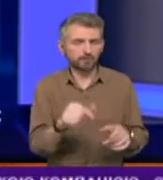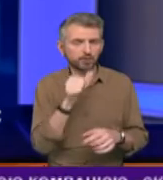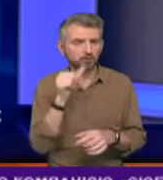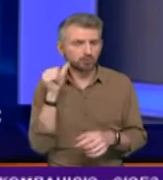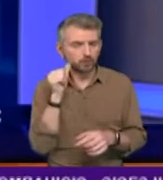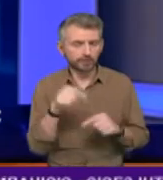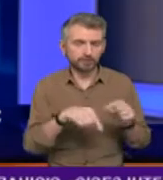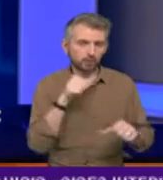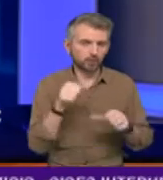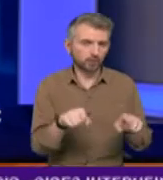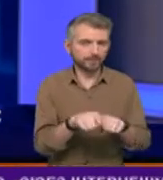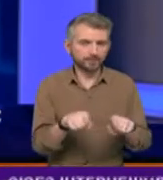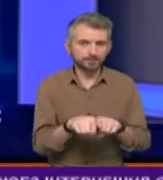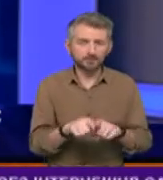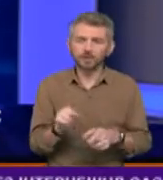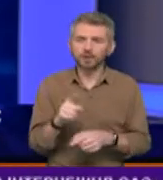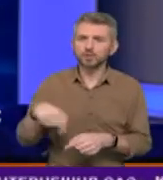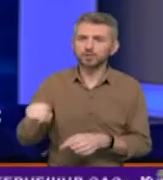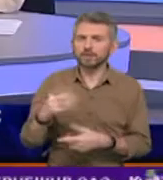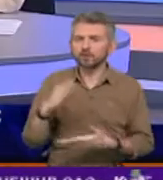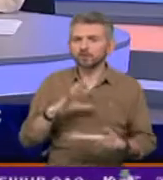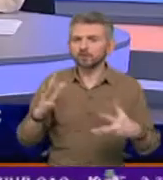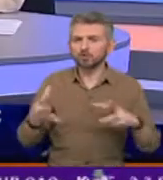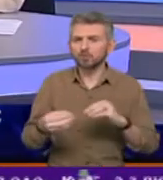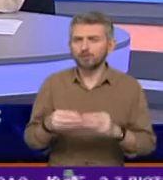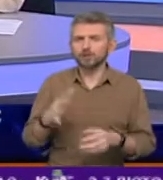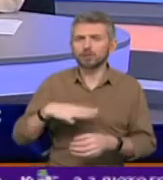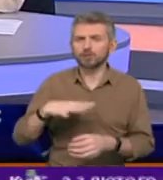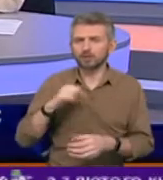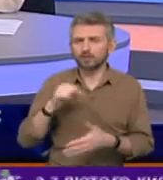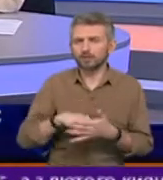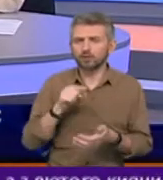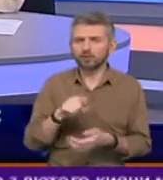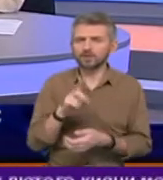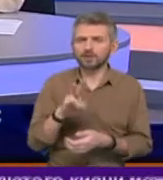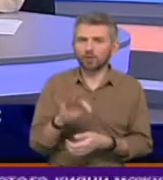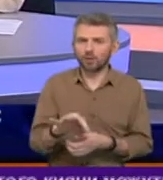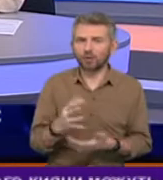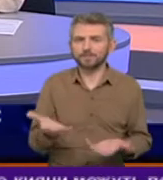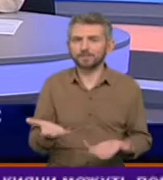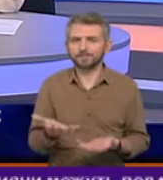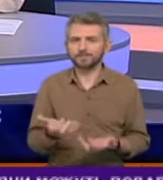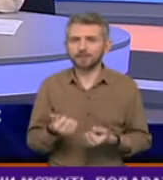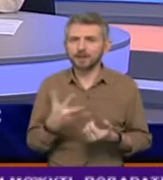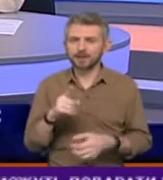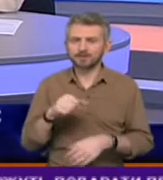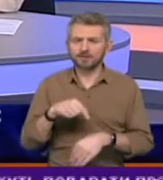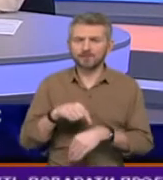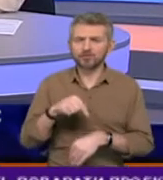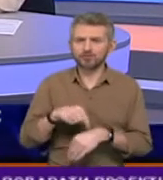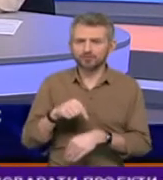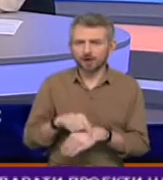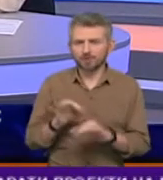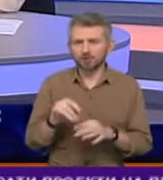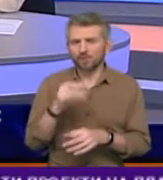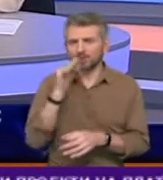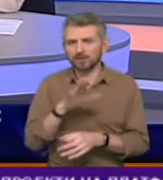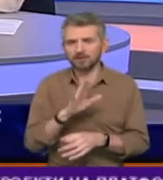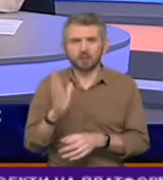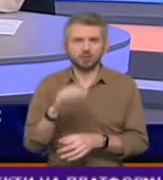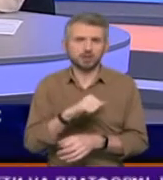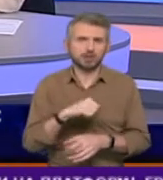громадські спостерігачі. У нас дуже часто і зазвичай є спостерігачі від громадської організації «Опора», наприклад. Угу. Будь-які, до речі,